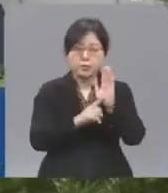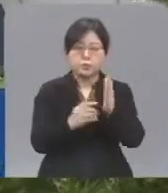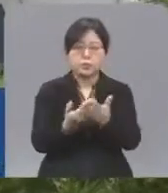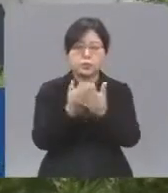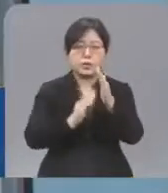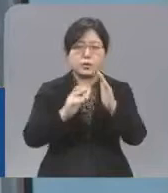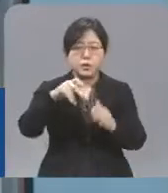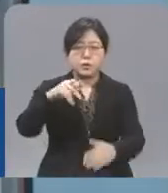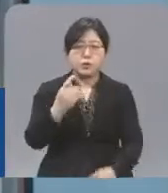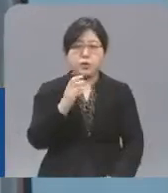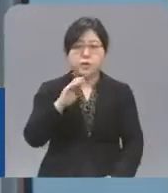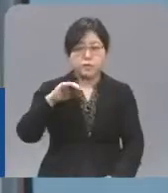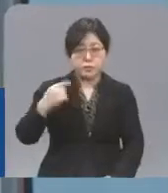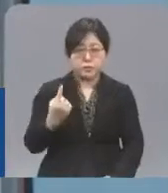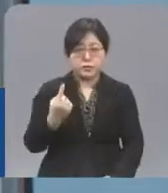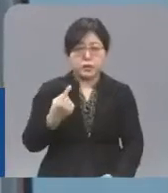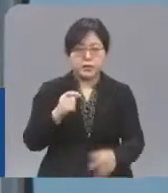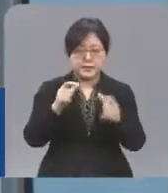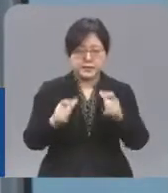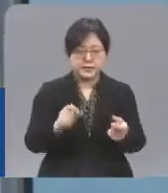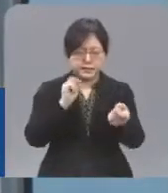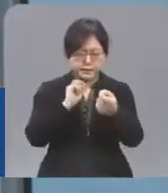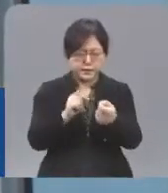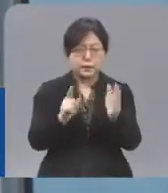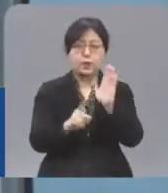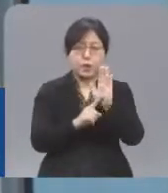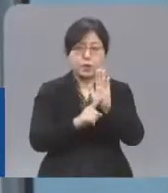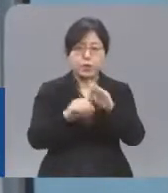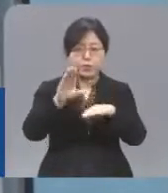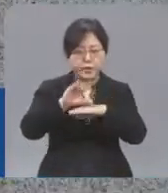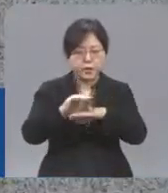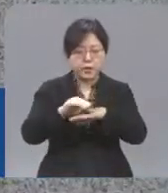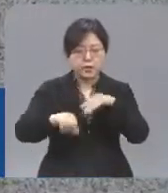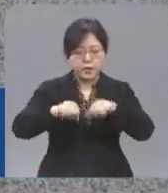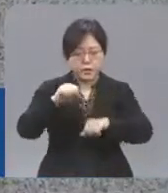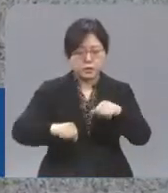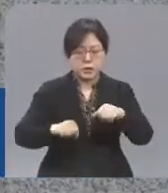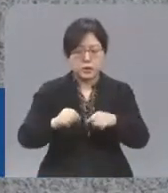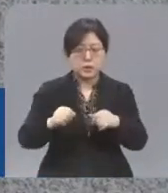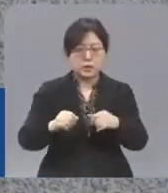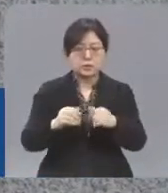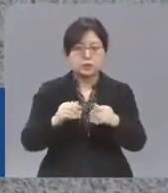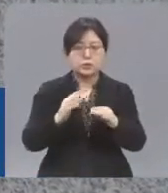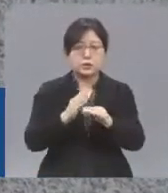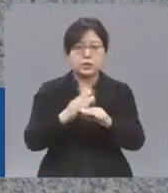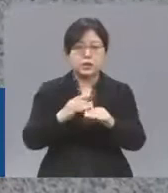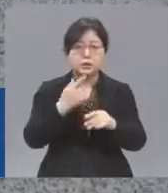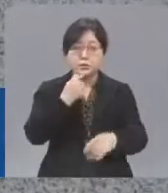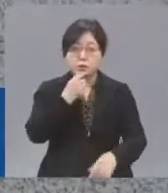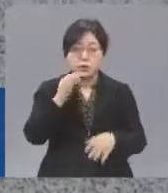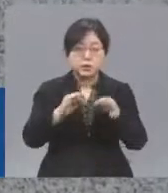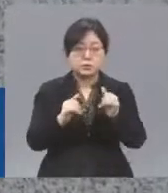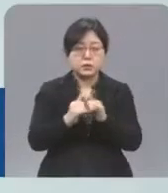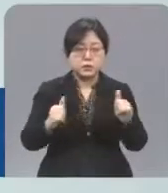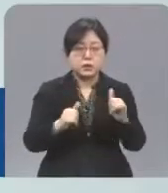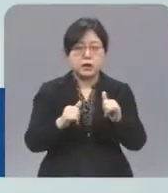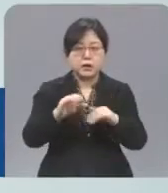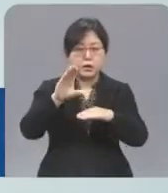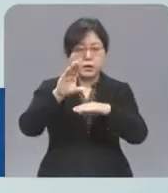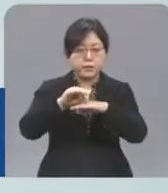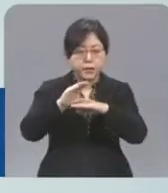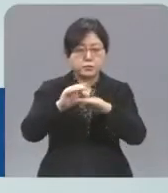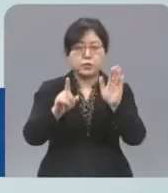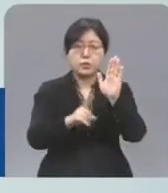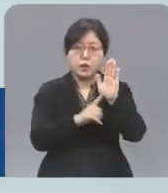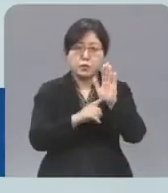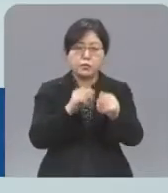한국방송광고진흥공사 코바코가 지역 밀착형 방송광고 활성화 기반 구축 사업의 하나로 지역 소상공인들에게 방송광고